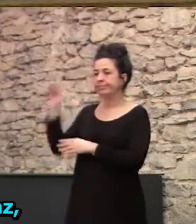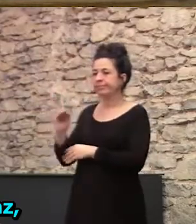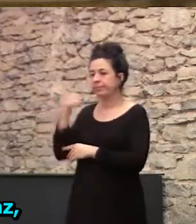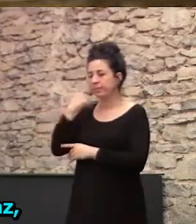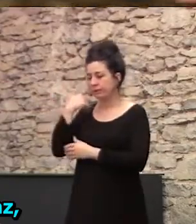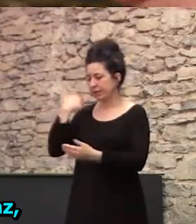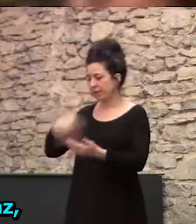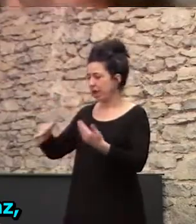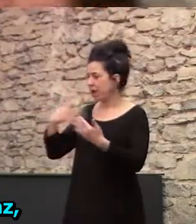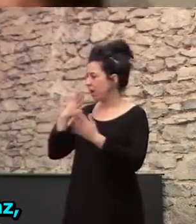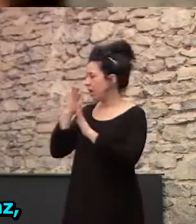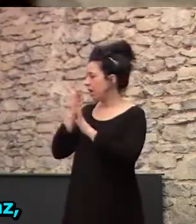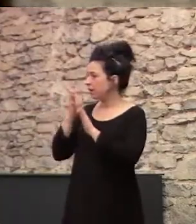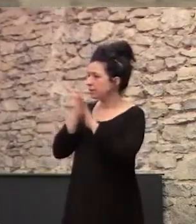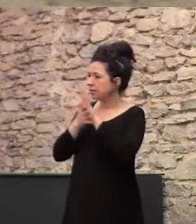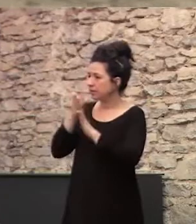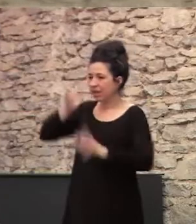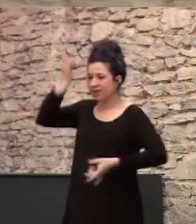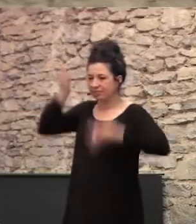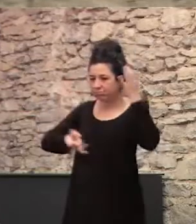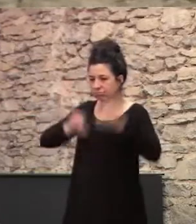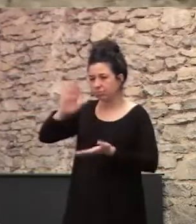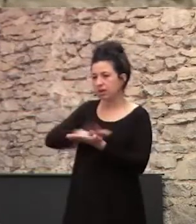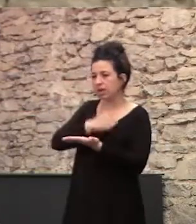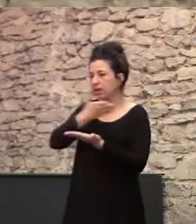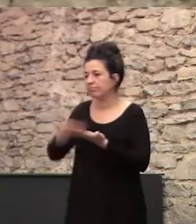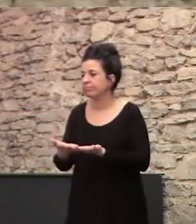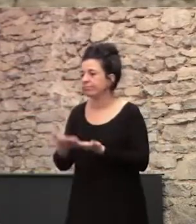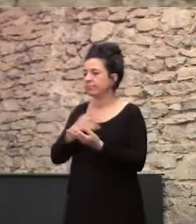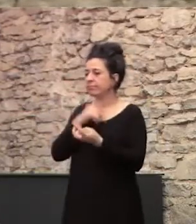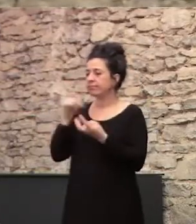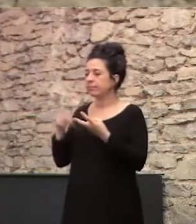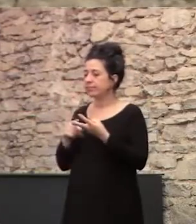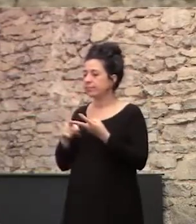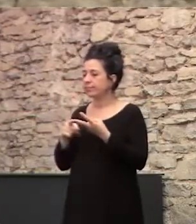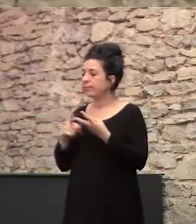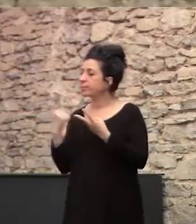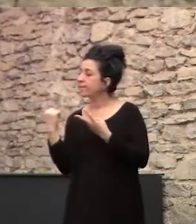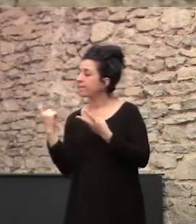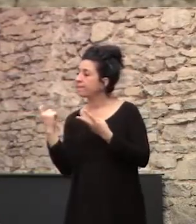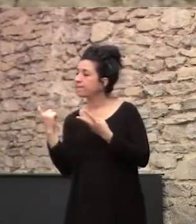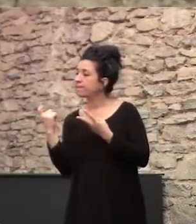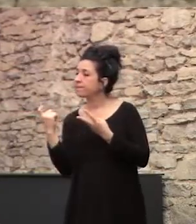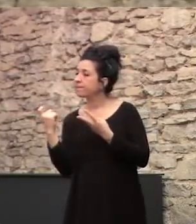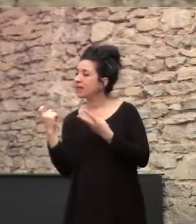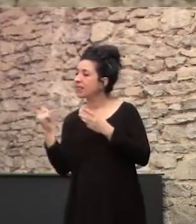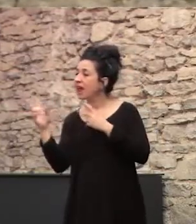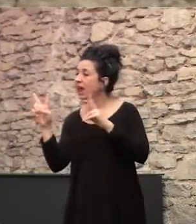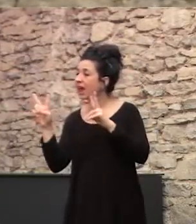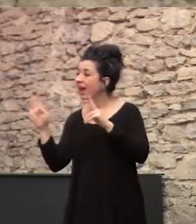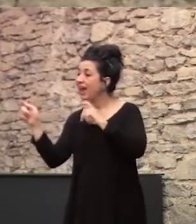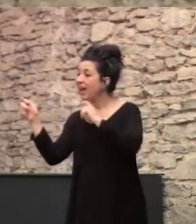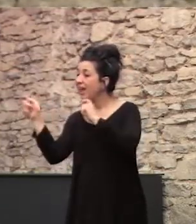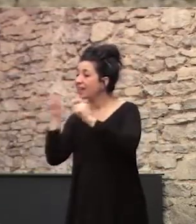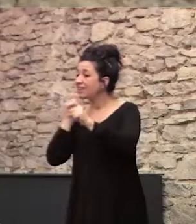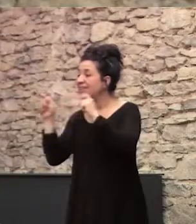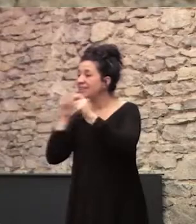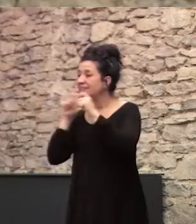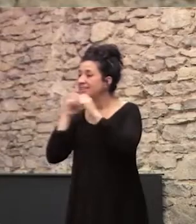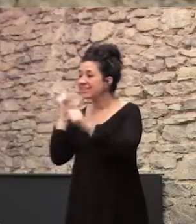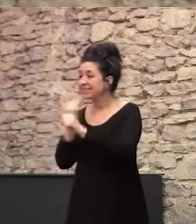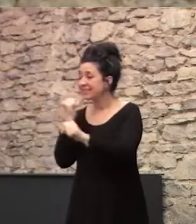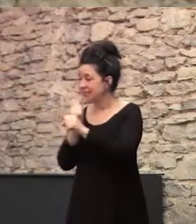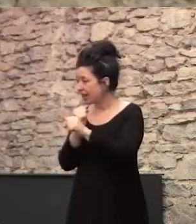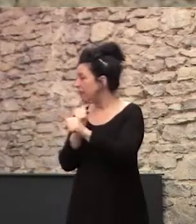Itzein du zorkuntzaz, itzulpen gintzaz, eta zaigu garazetari bai. Lana.